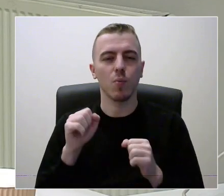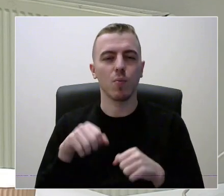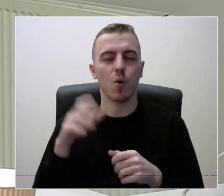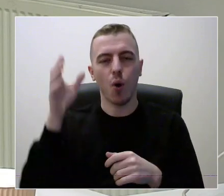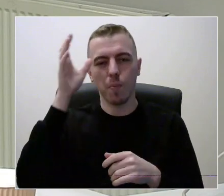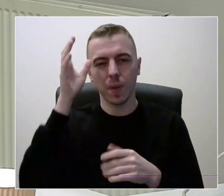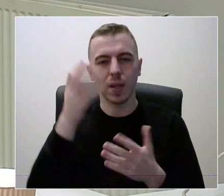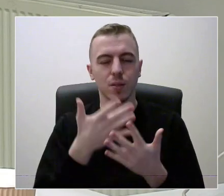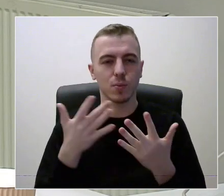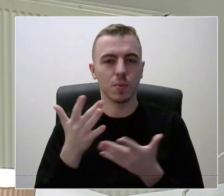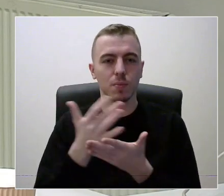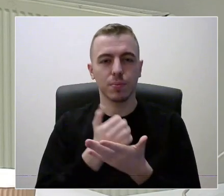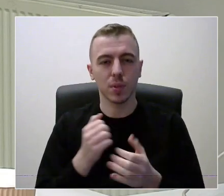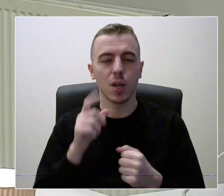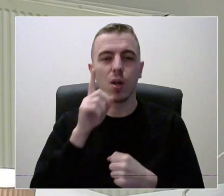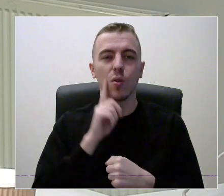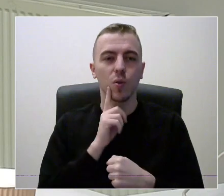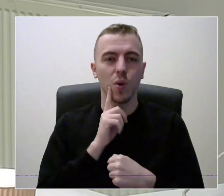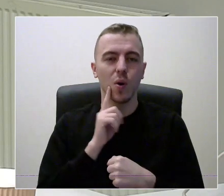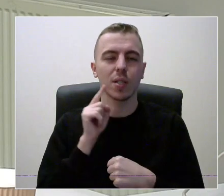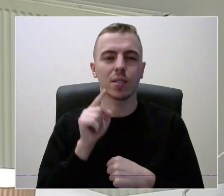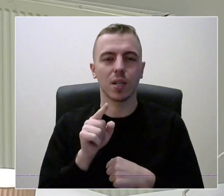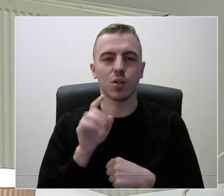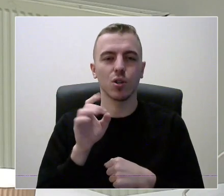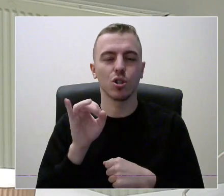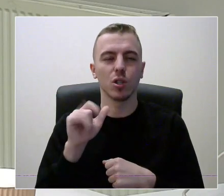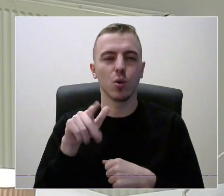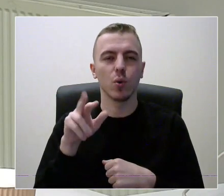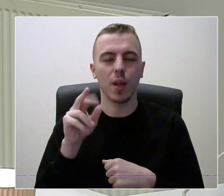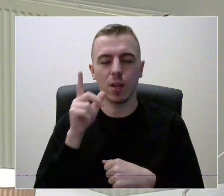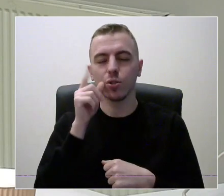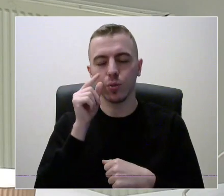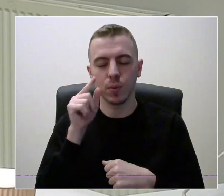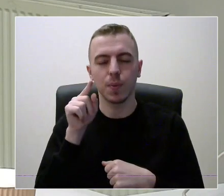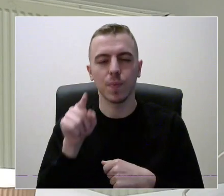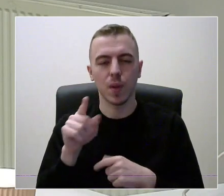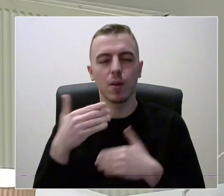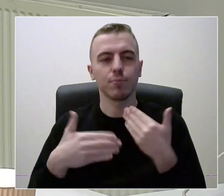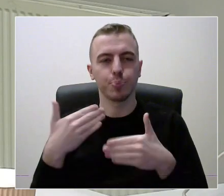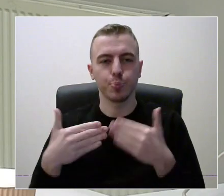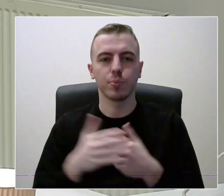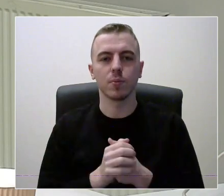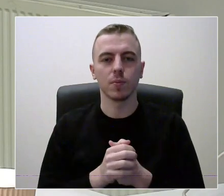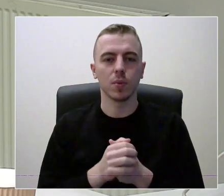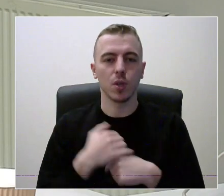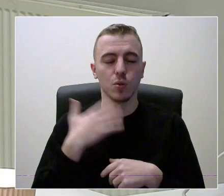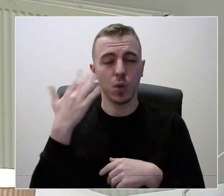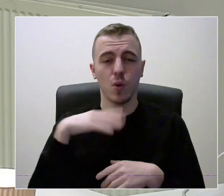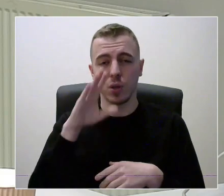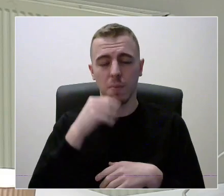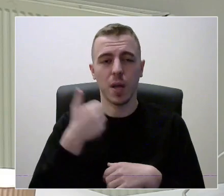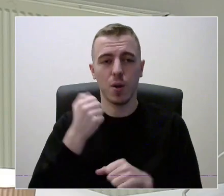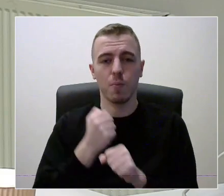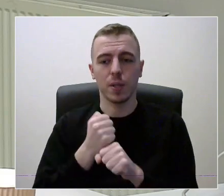sukaupėm. Tai norisi, kad tas Šilutės kraštas klestėtų, eitų į priekį. Ir aš manau, kad aš galiu padaryti geriau, negu dabar